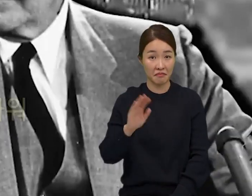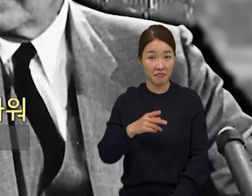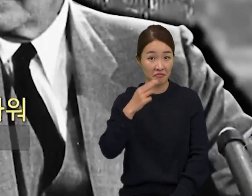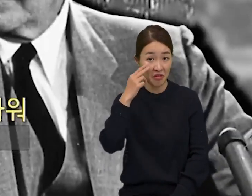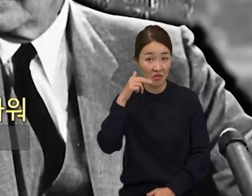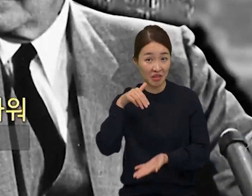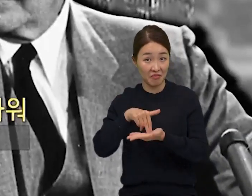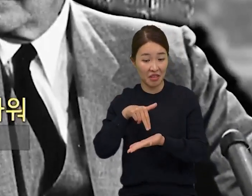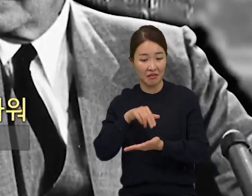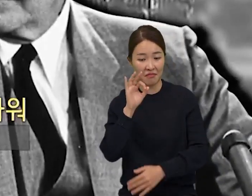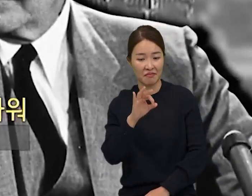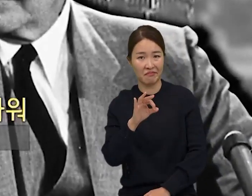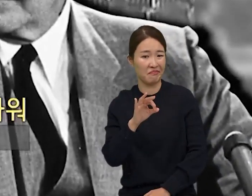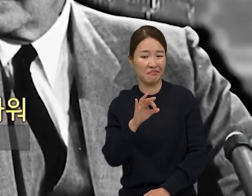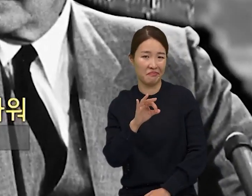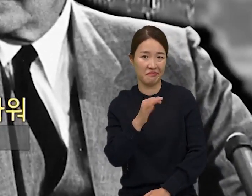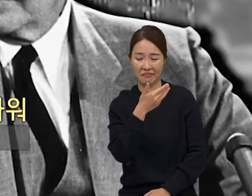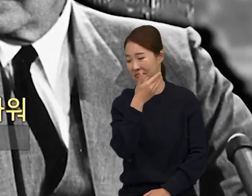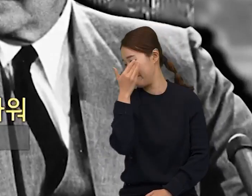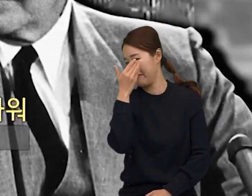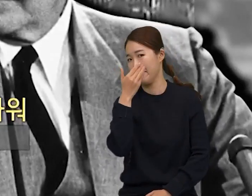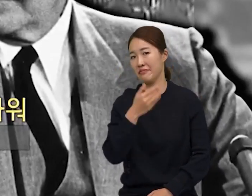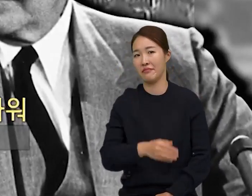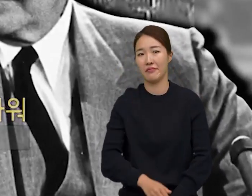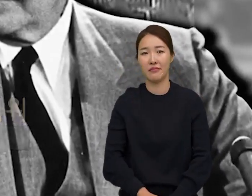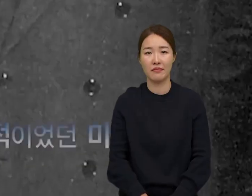그러나 미국의 반응은 냉담했다.